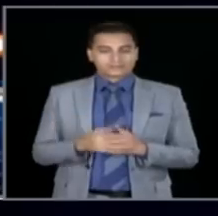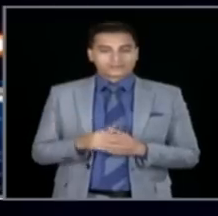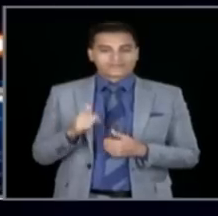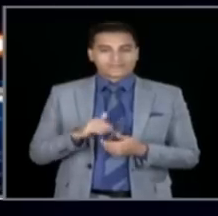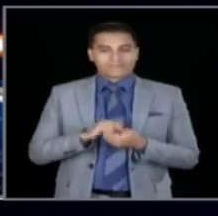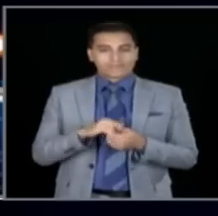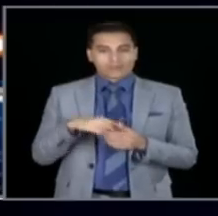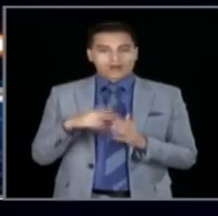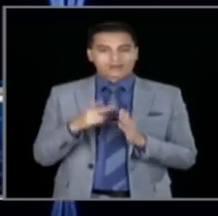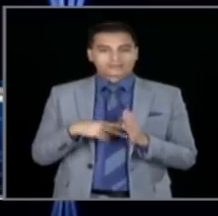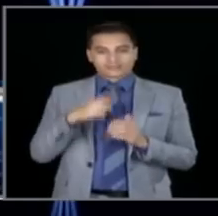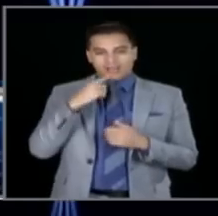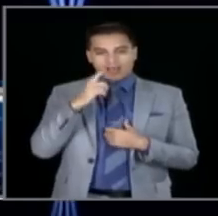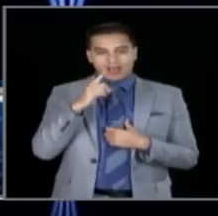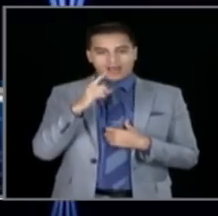معاهدة